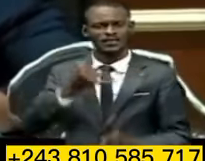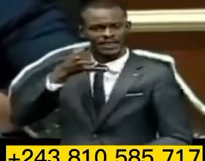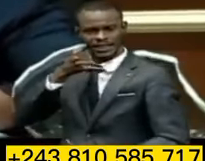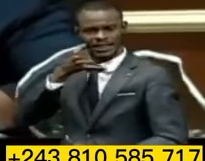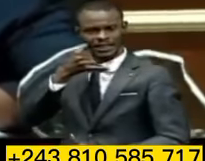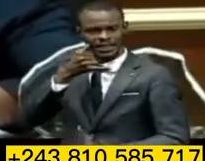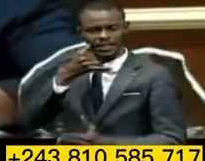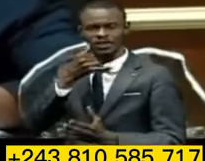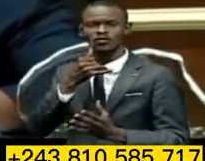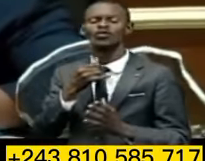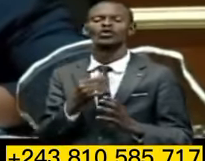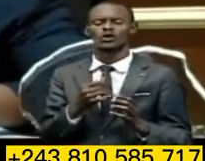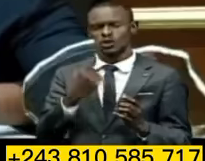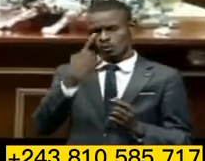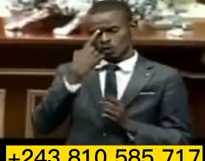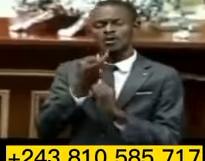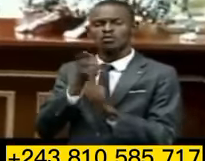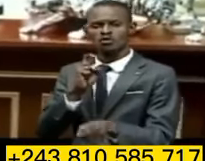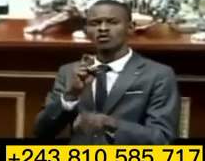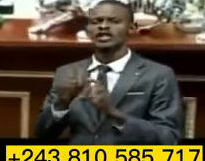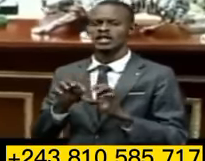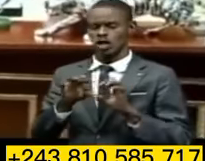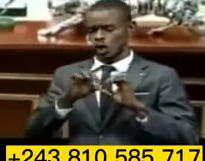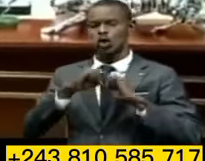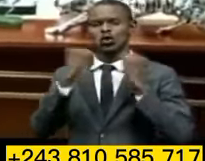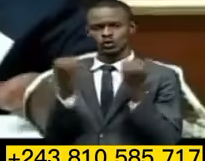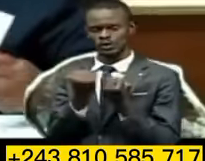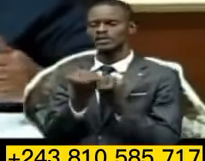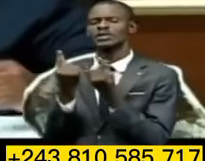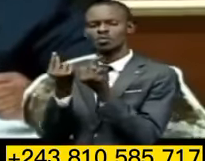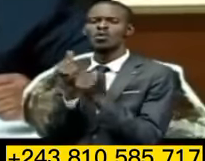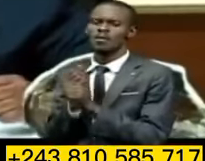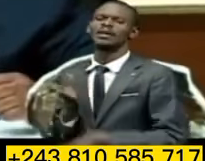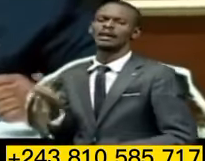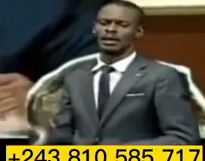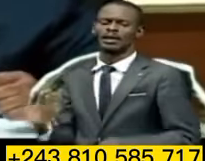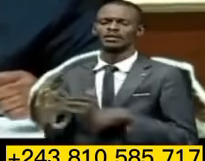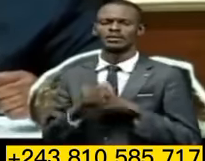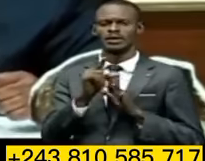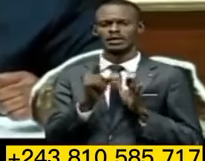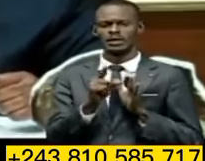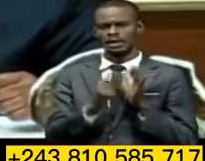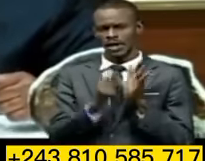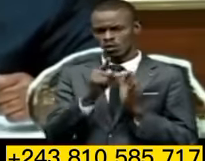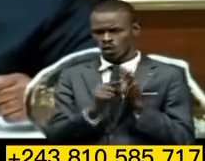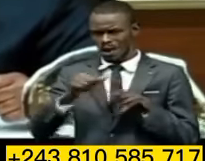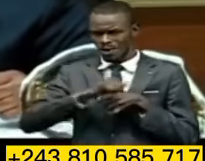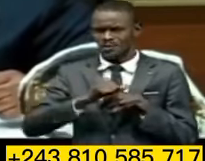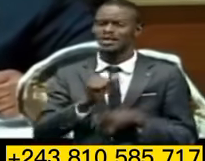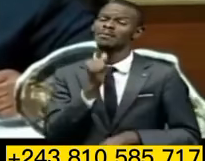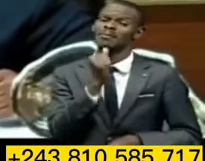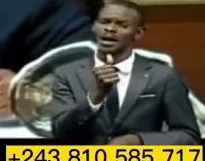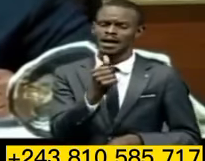amenées par un organisme qui bénéficierait de ses moyens pour ce faire. La non-mise en œuvre de ces dispositifs empêche ainsi